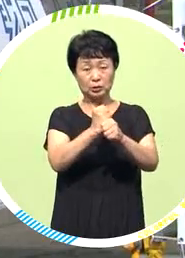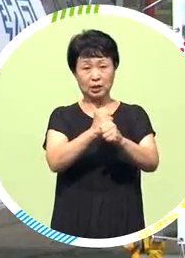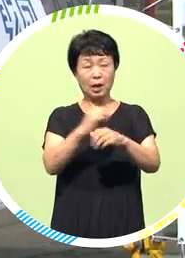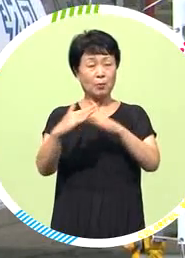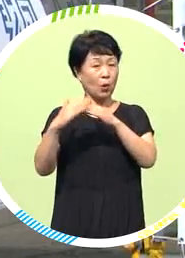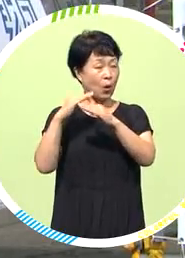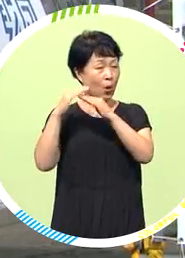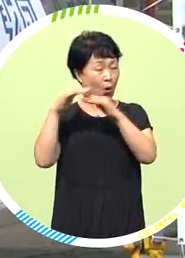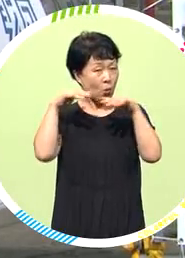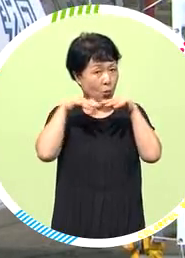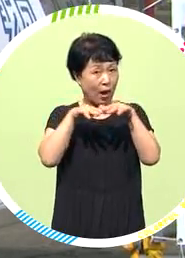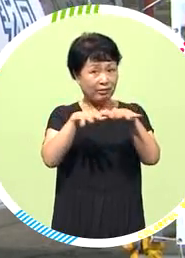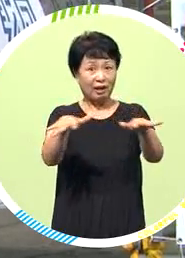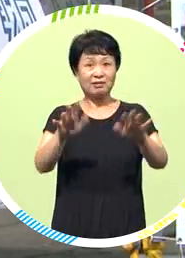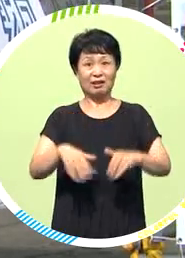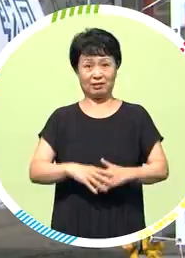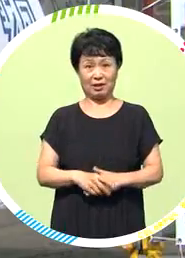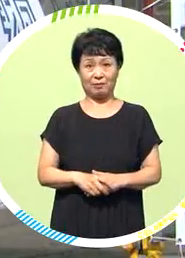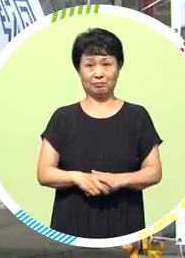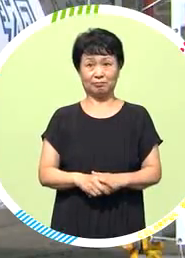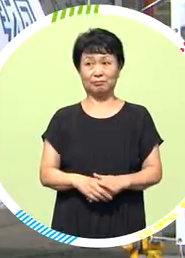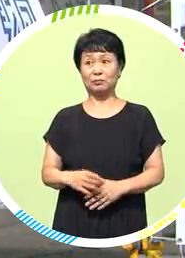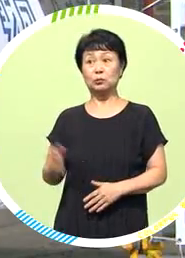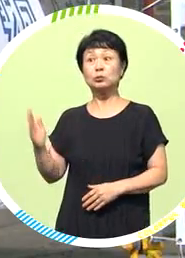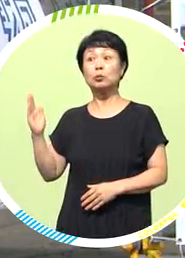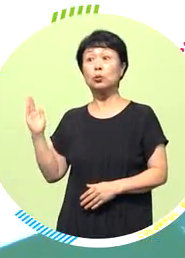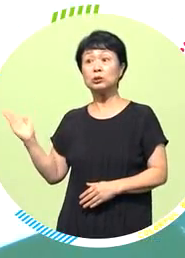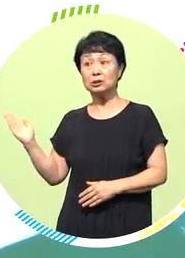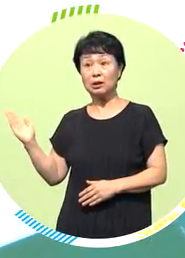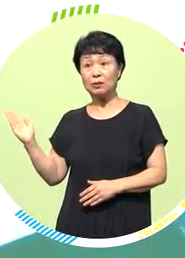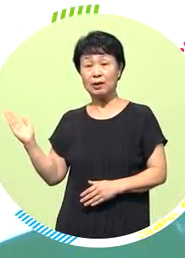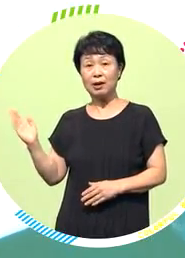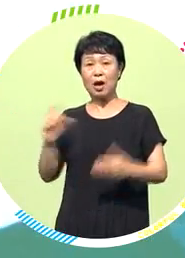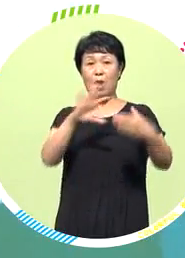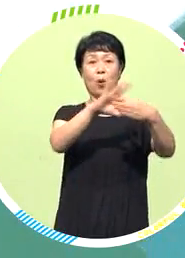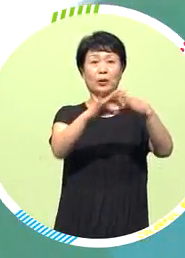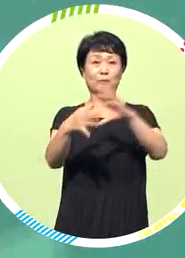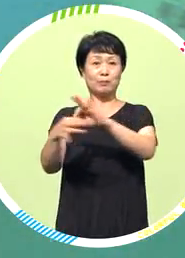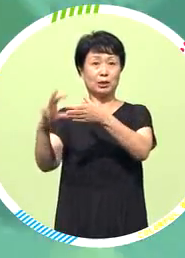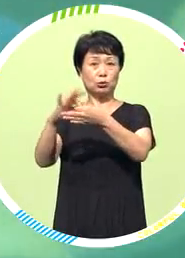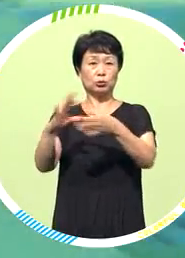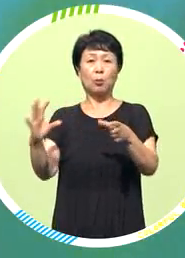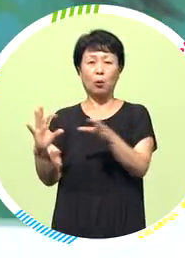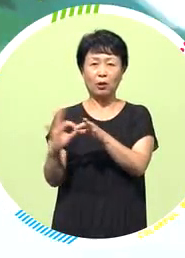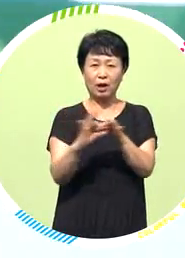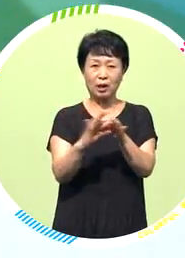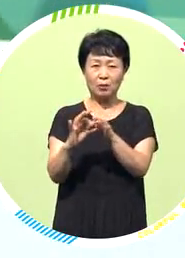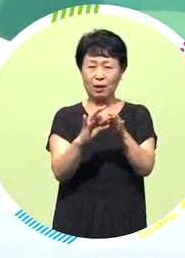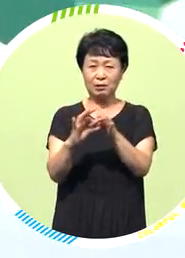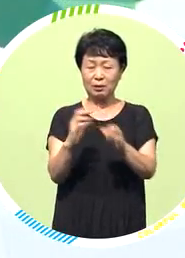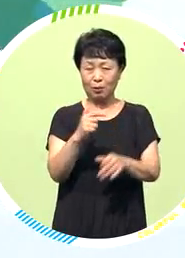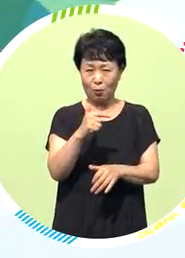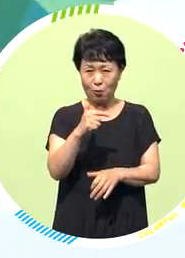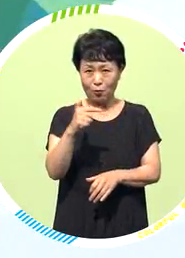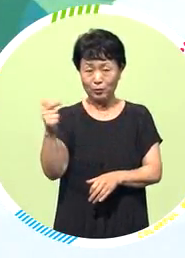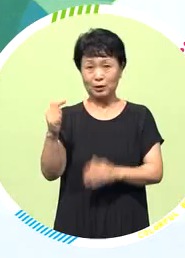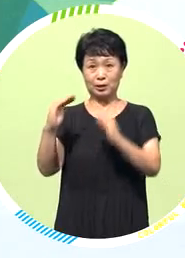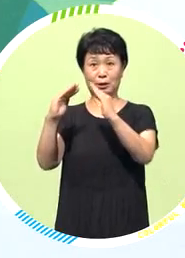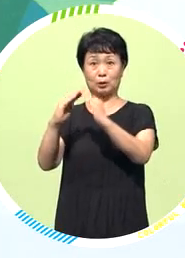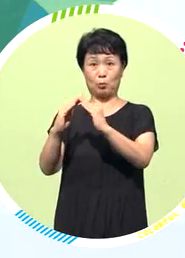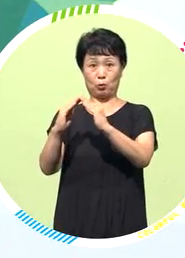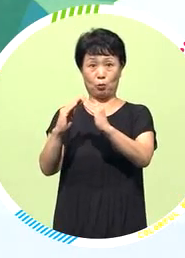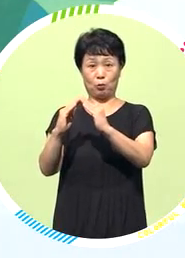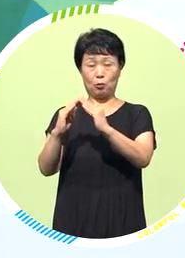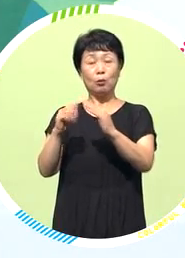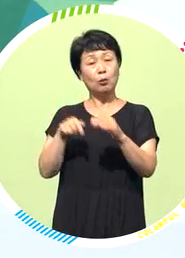さてこちらの海の家、東京2020大会ともつながりが深い建物なんです、それ